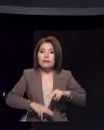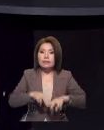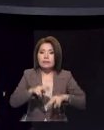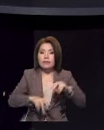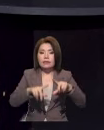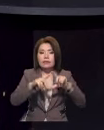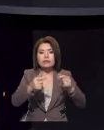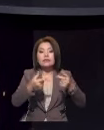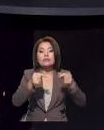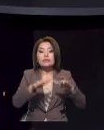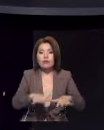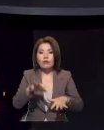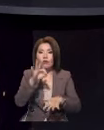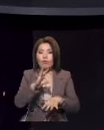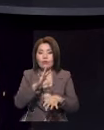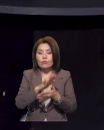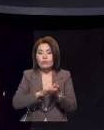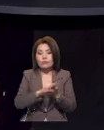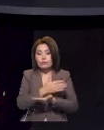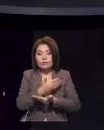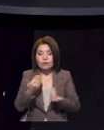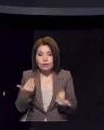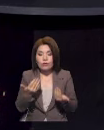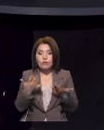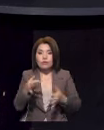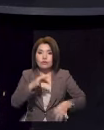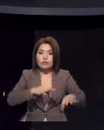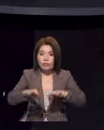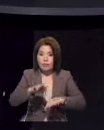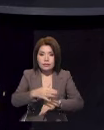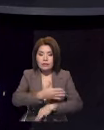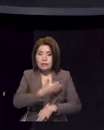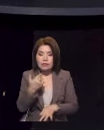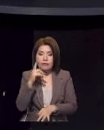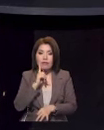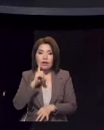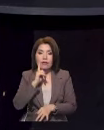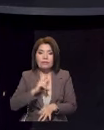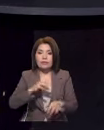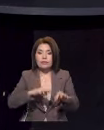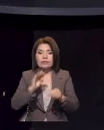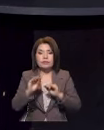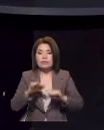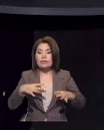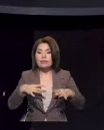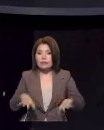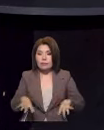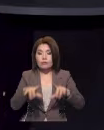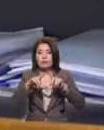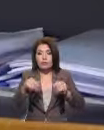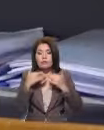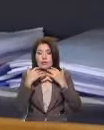мектептің қай жерде салыну туралы ақпарат жоқ. Яғни жобасы да жоқ, әзірге құрастырылмаған. Бірақ мектеп тапшылығы